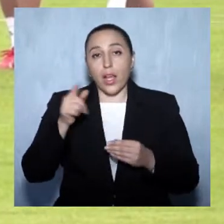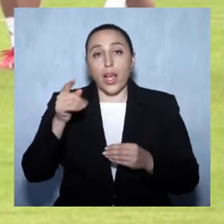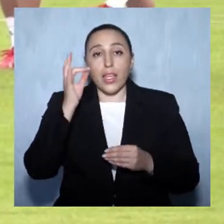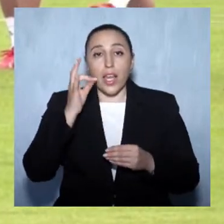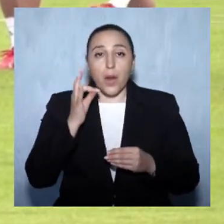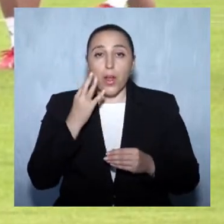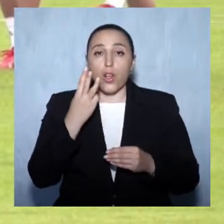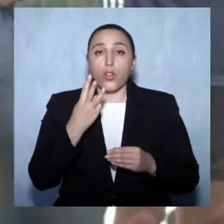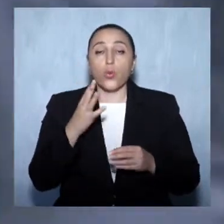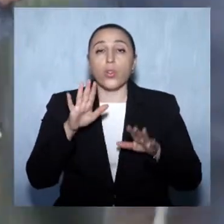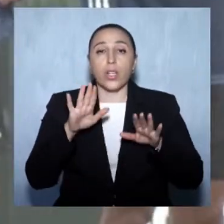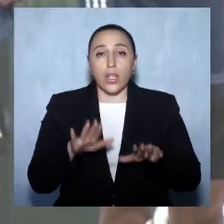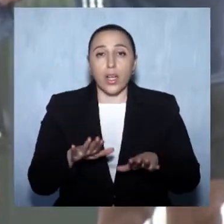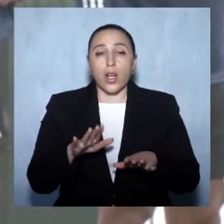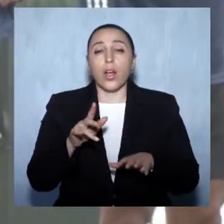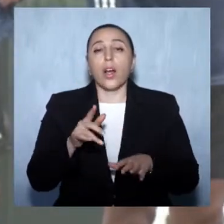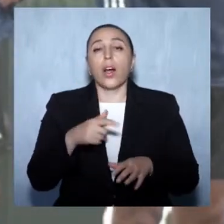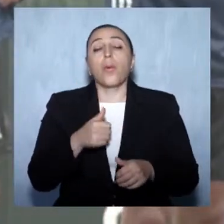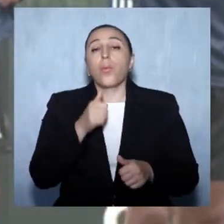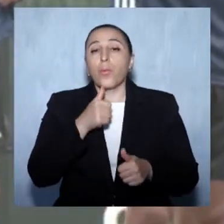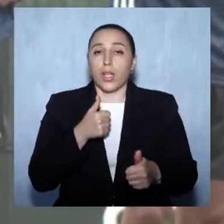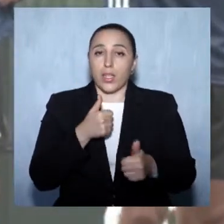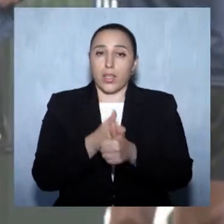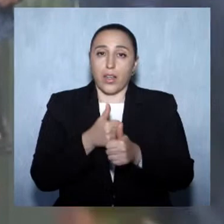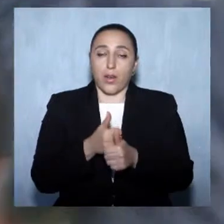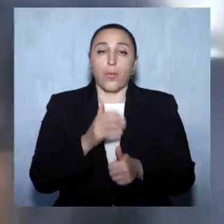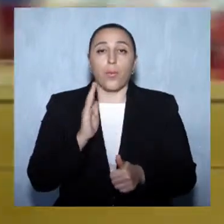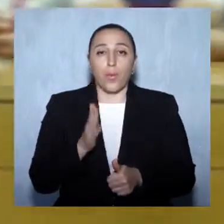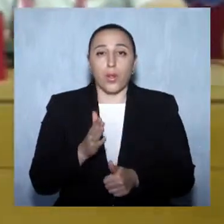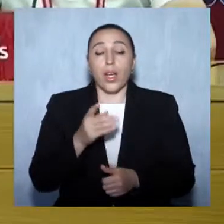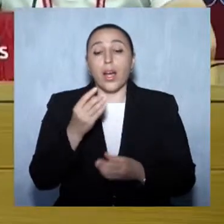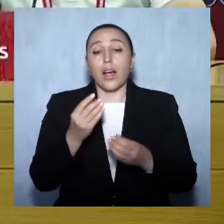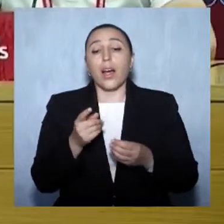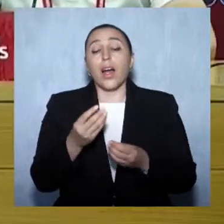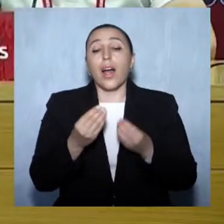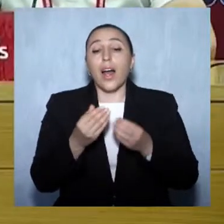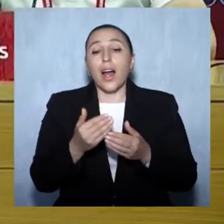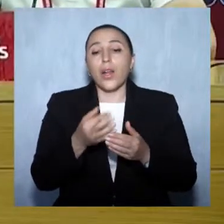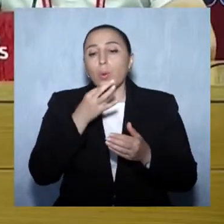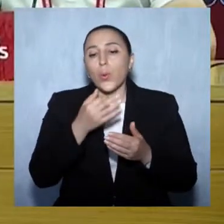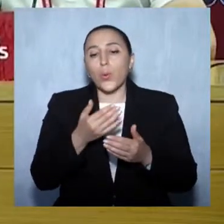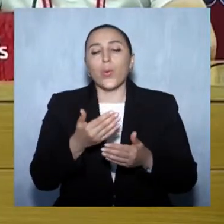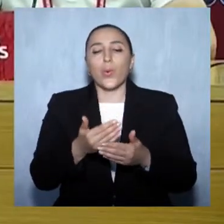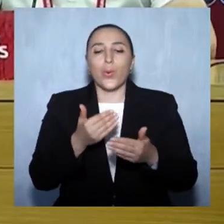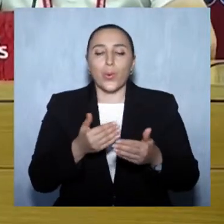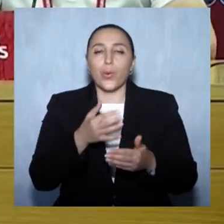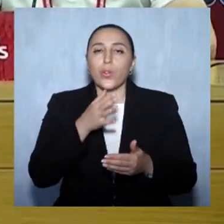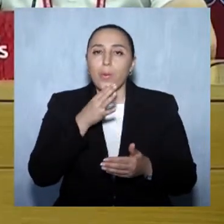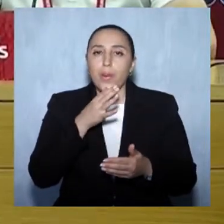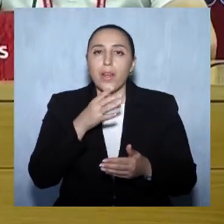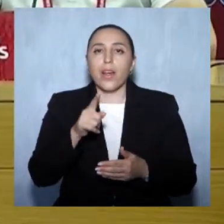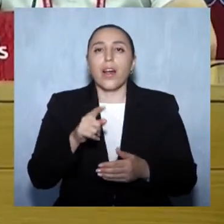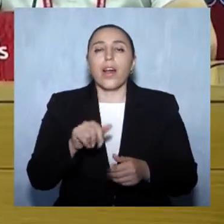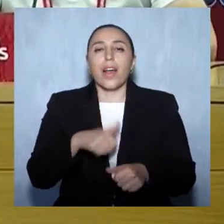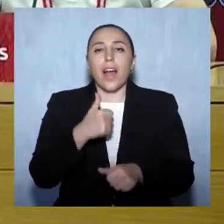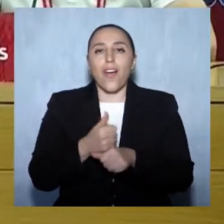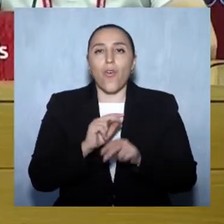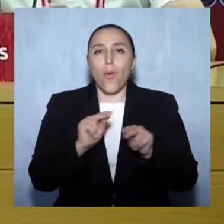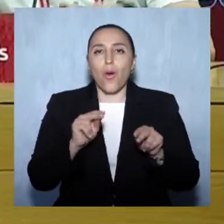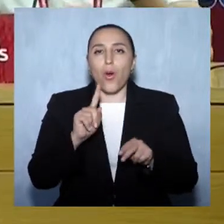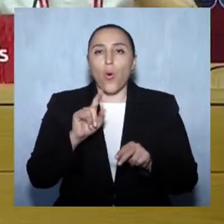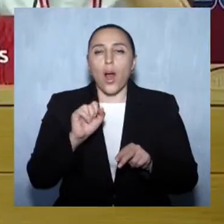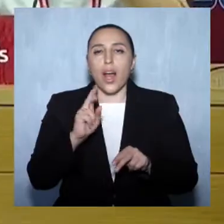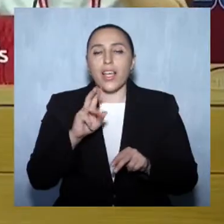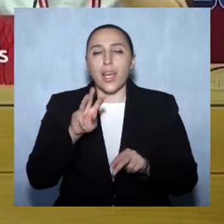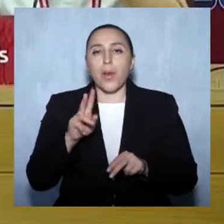կանալիք մրցավեճում կփորձեն ամրապնդել իրենց դիրքերը։ Հետ խաղային Նասուլիսի ընթացքում հավաքականի գլխավոր մարզիչ Խոակին